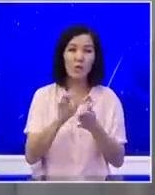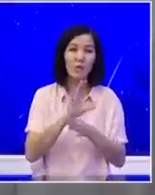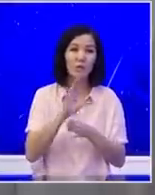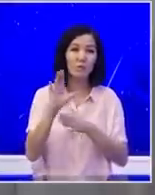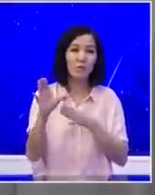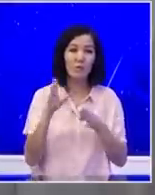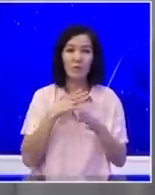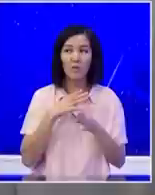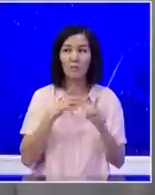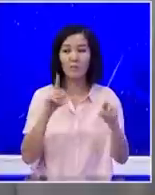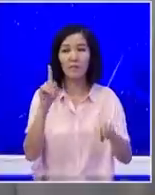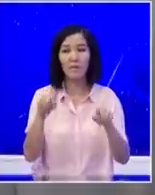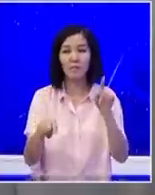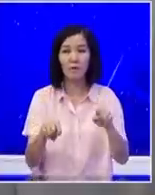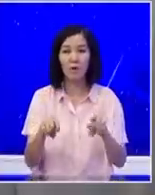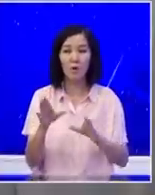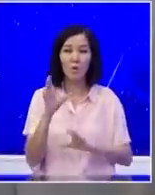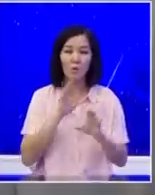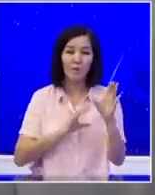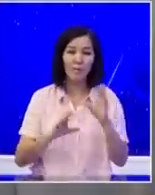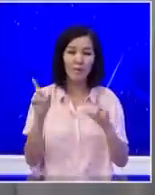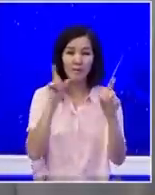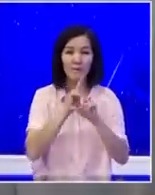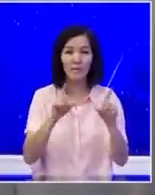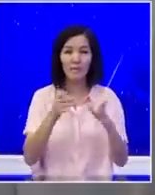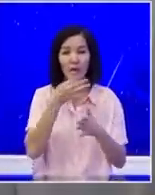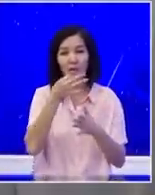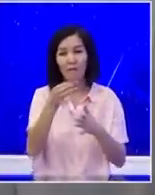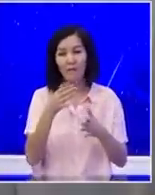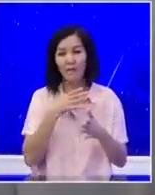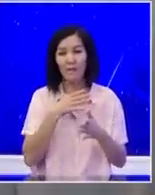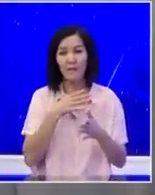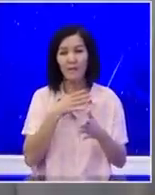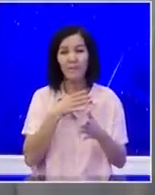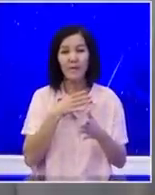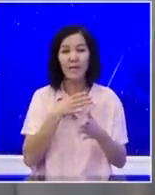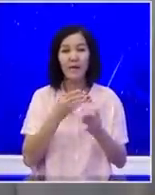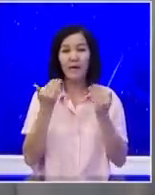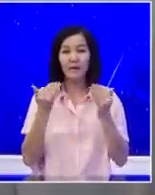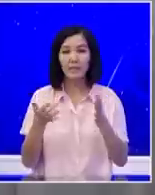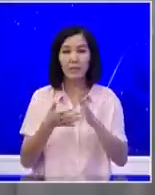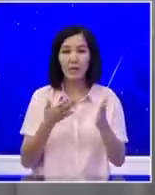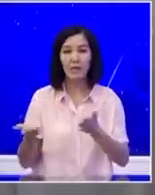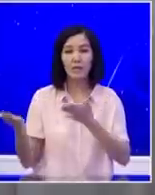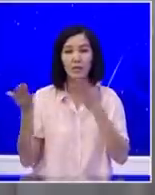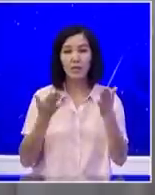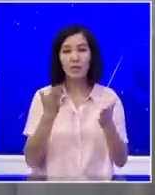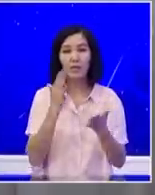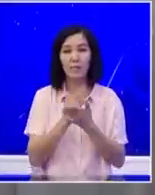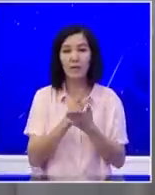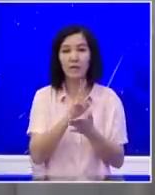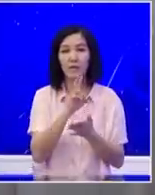болатынбыз. Кейбір университеттерден менің өзіме де жауаптар келді. Және де шақырған жерлер бар. Ол